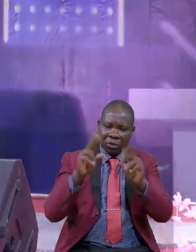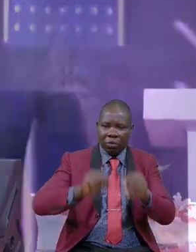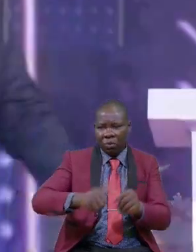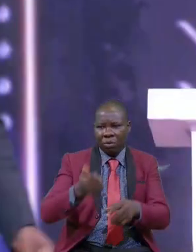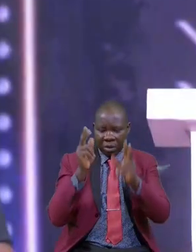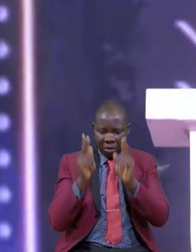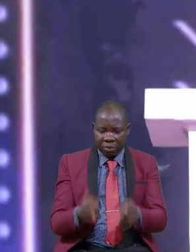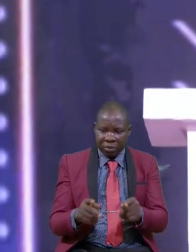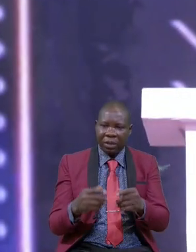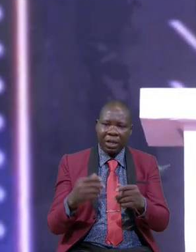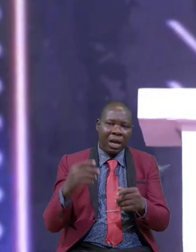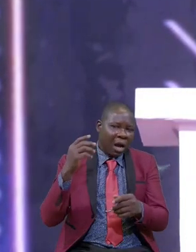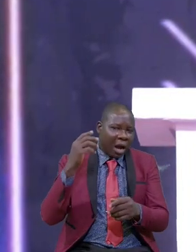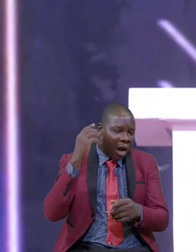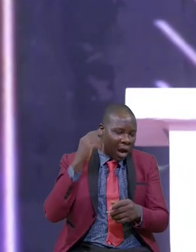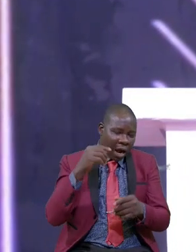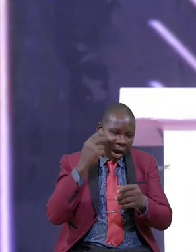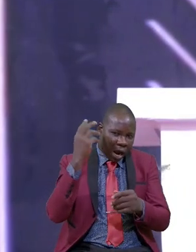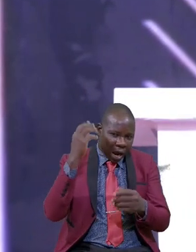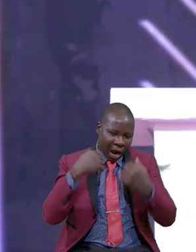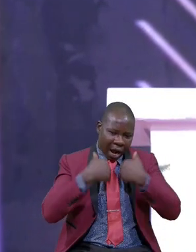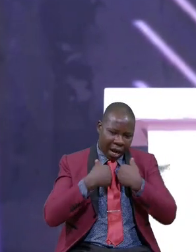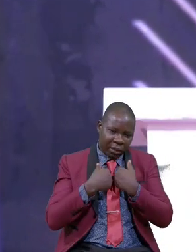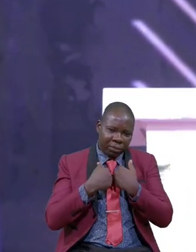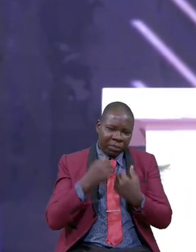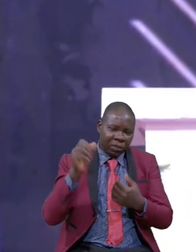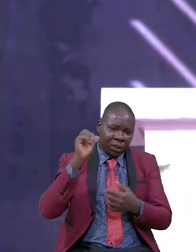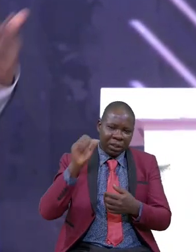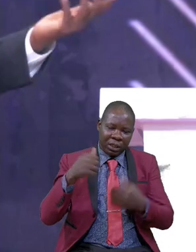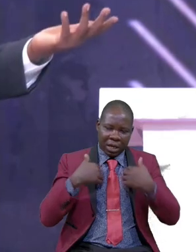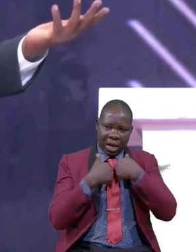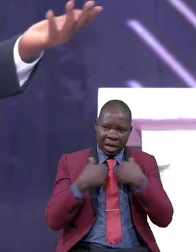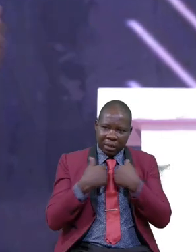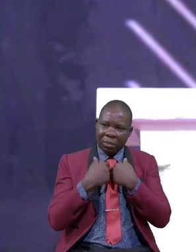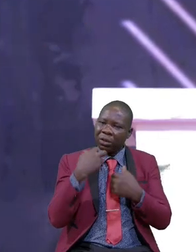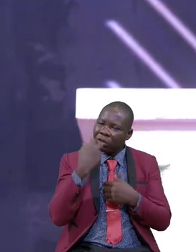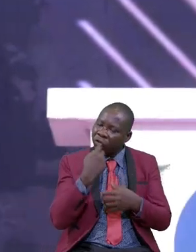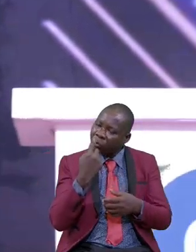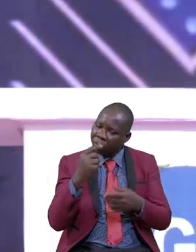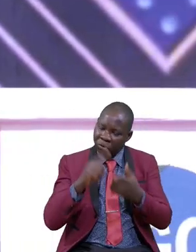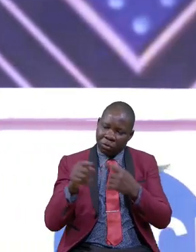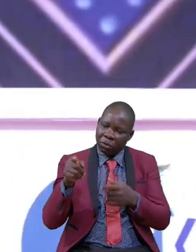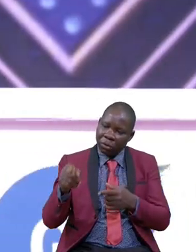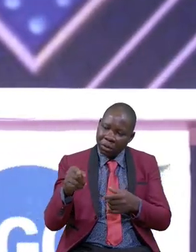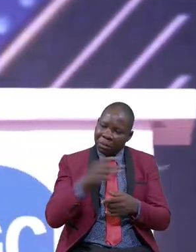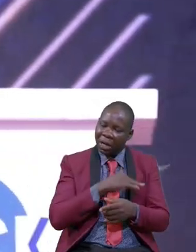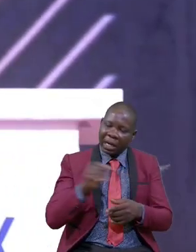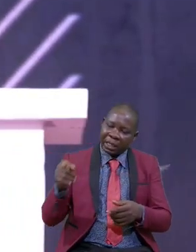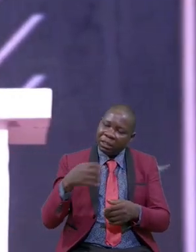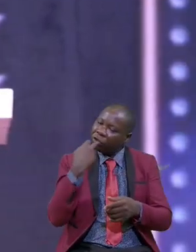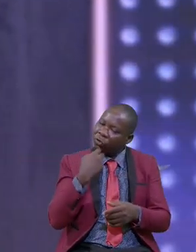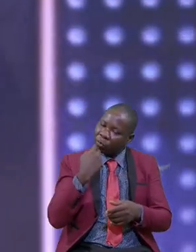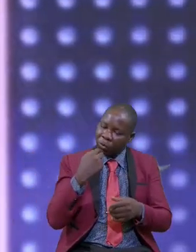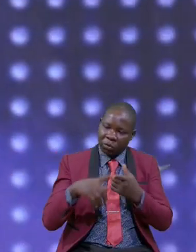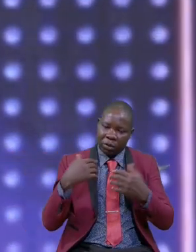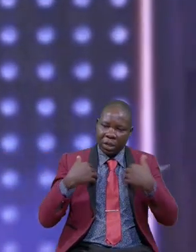talking to him. Sa langue and lui a parlé. Balaam also et Balaam talking to parlait the à l'ânesse. And he understood each other. Et ils se comprenaient. And you